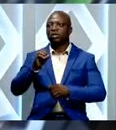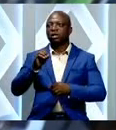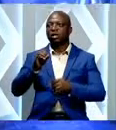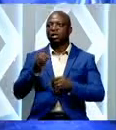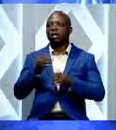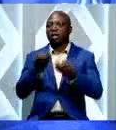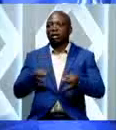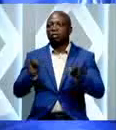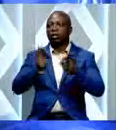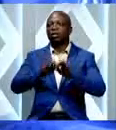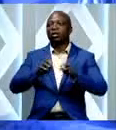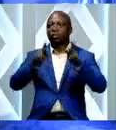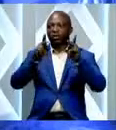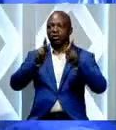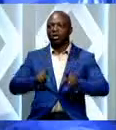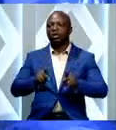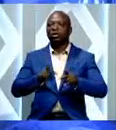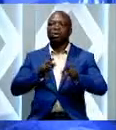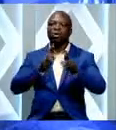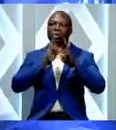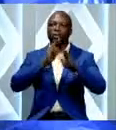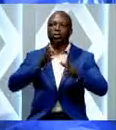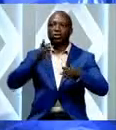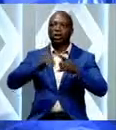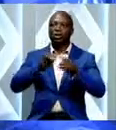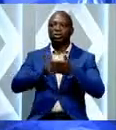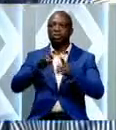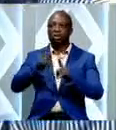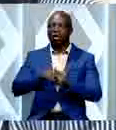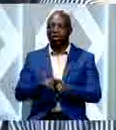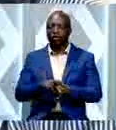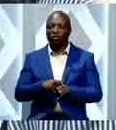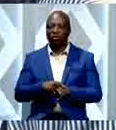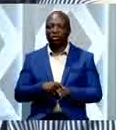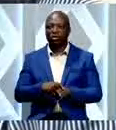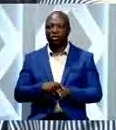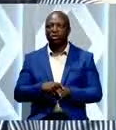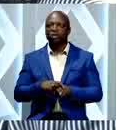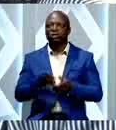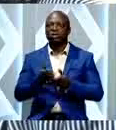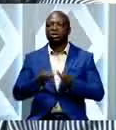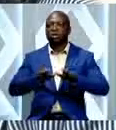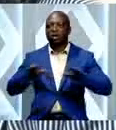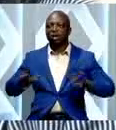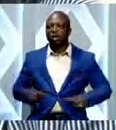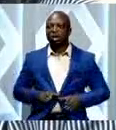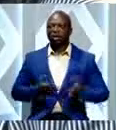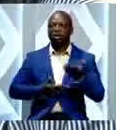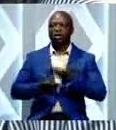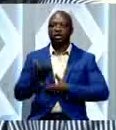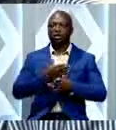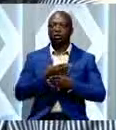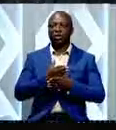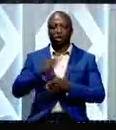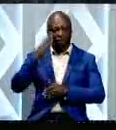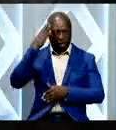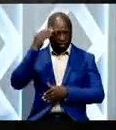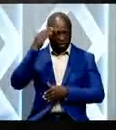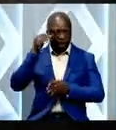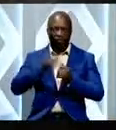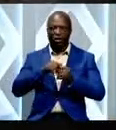importantes personnalités ont répondu présentes à ce rendez-vous. Cadre d'échange et de partage d'expériences en matière